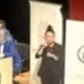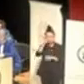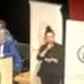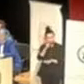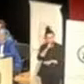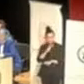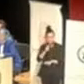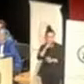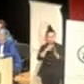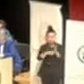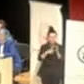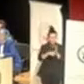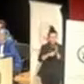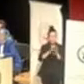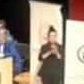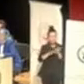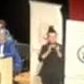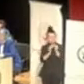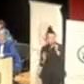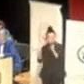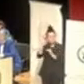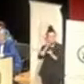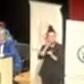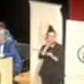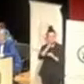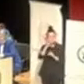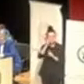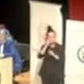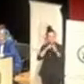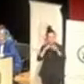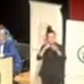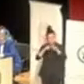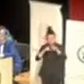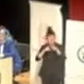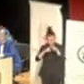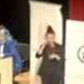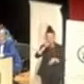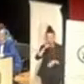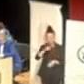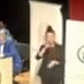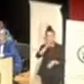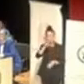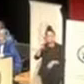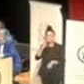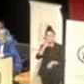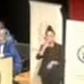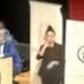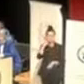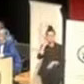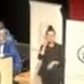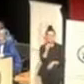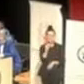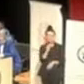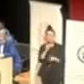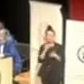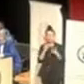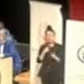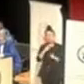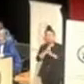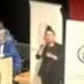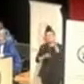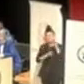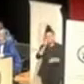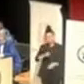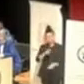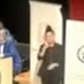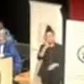tarih bölümünden yüksek lisans yaptım. 22 yıllık devlet kurumlarında görev yaptım. İki